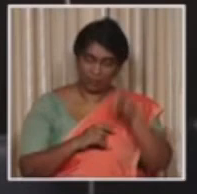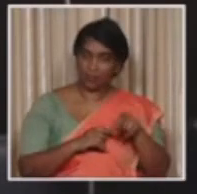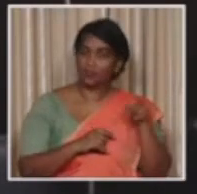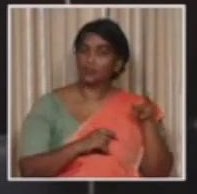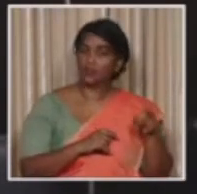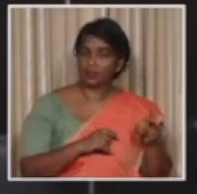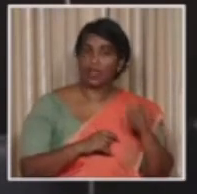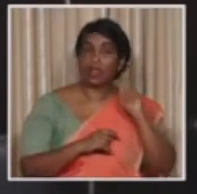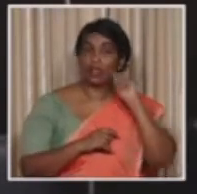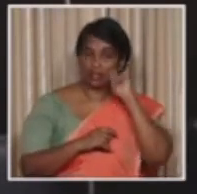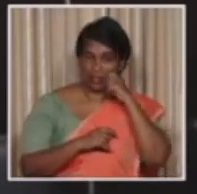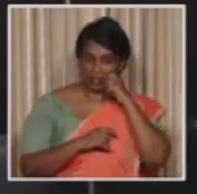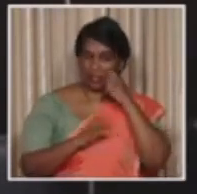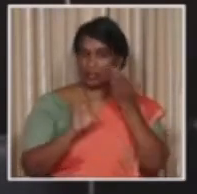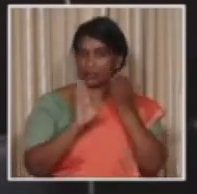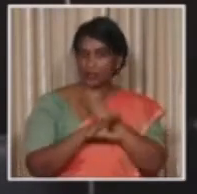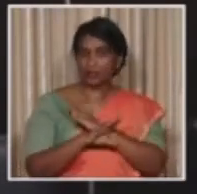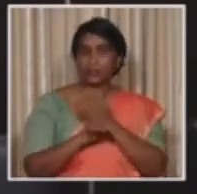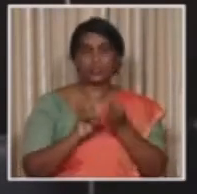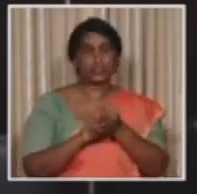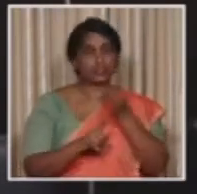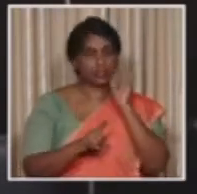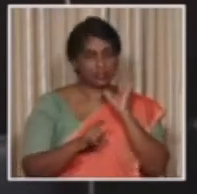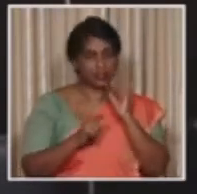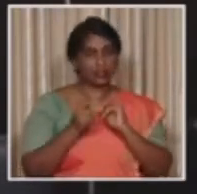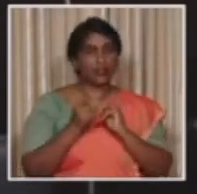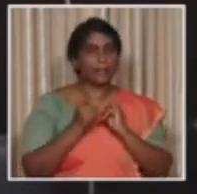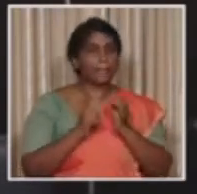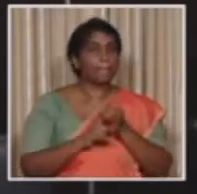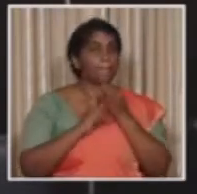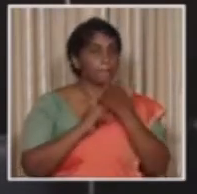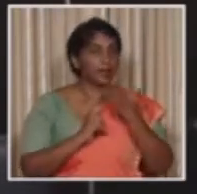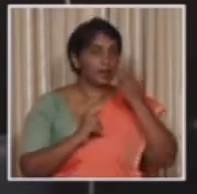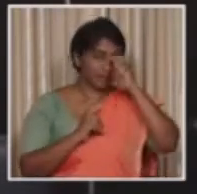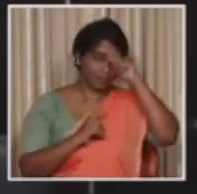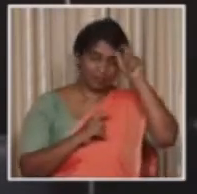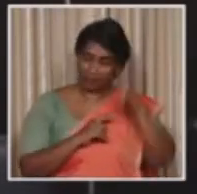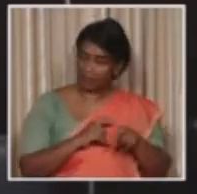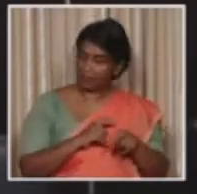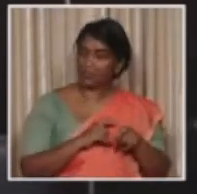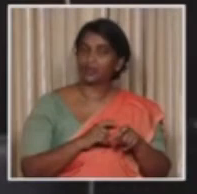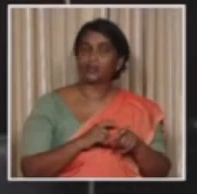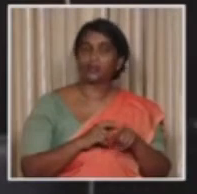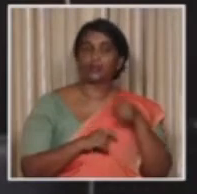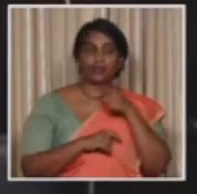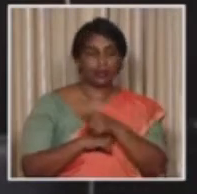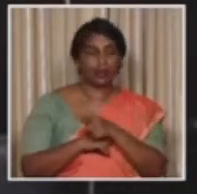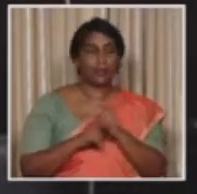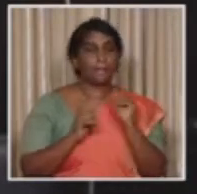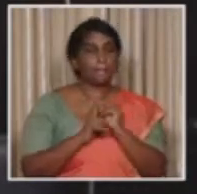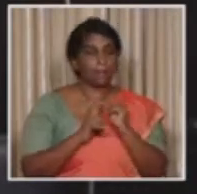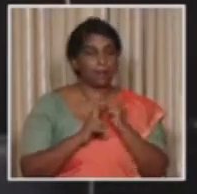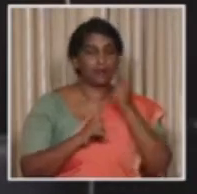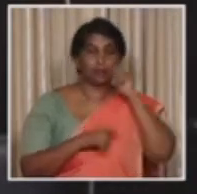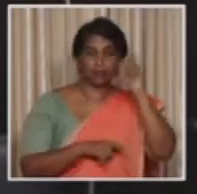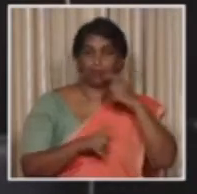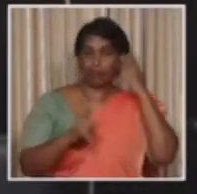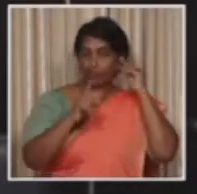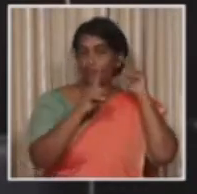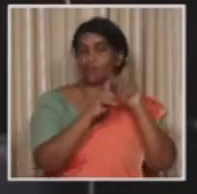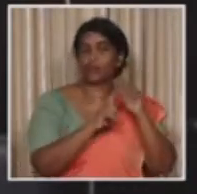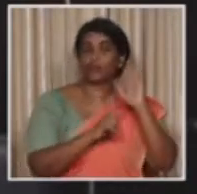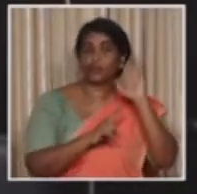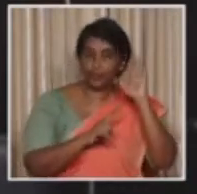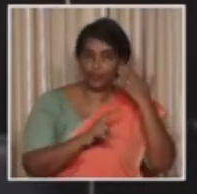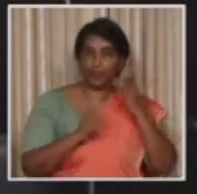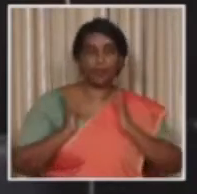මැත්තුමාගේ පියාවන හිටපු ජනාධිපති රණසිංහ ප්‍රේමදාස මැත්තුමත් එතුමත් පලස්තීන් ජාතිකයන් වෙනුවෙන්